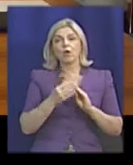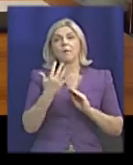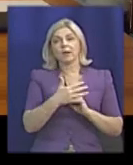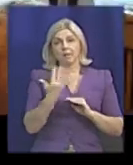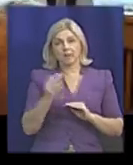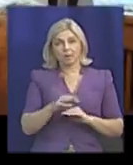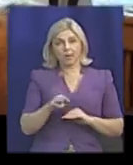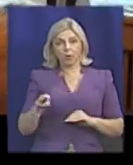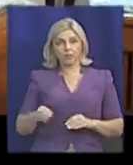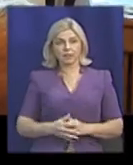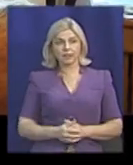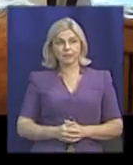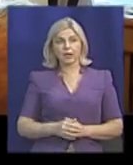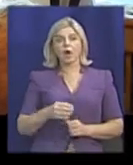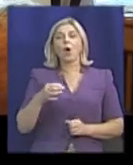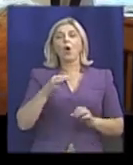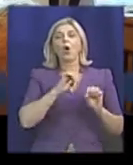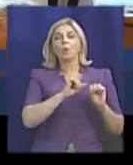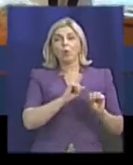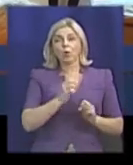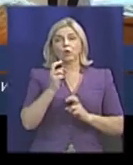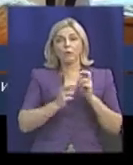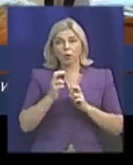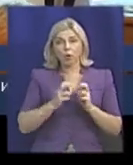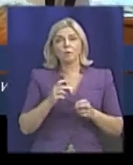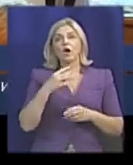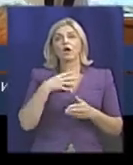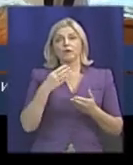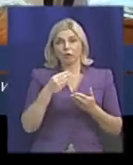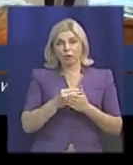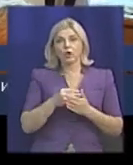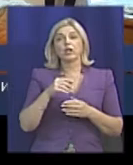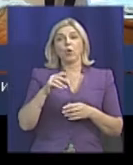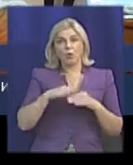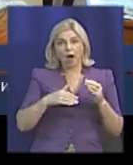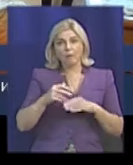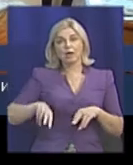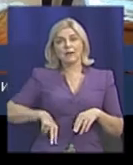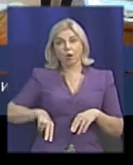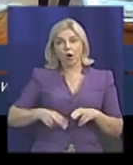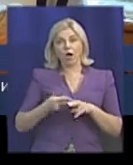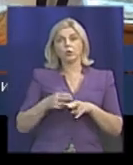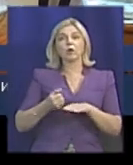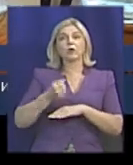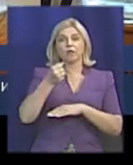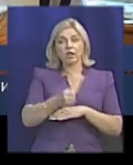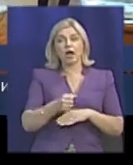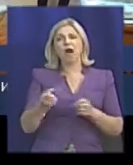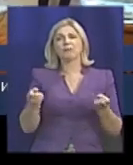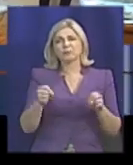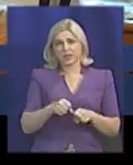мільйонів. «Оборонпром руками директорів, яких сюди…» «Оборонпром постійно руками директорів, яких сюди призначав, грабував та вбивав